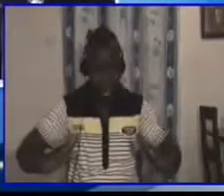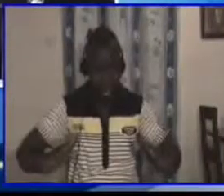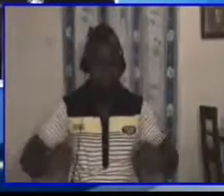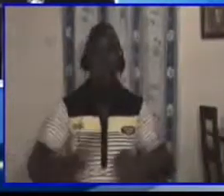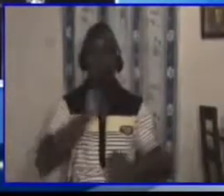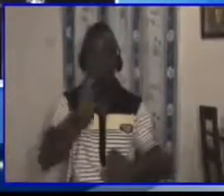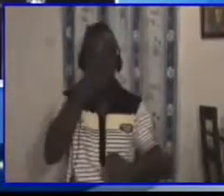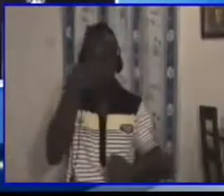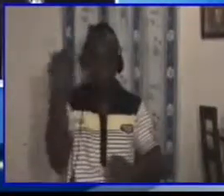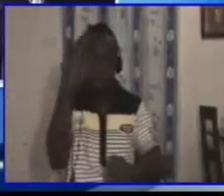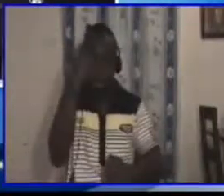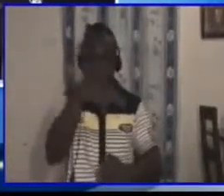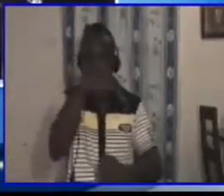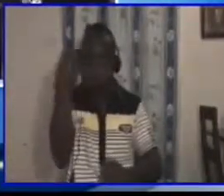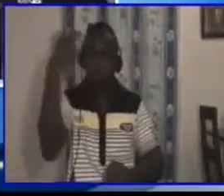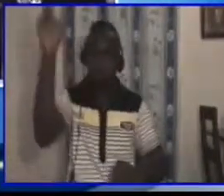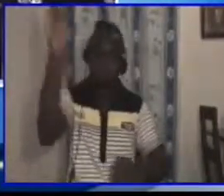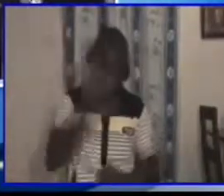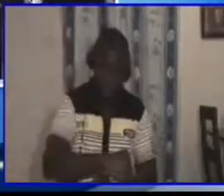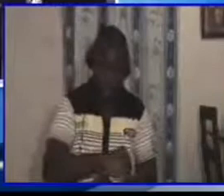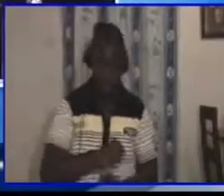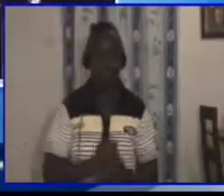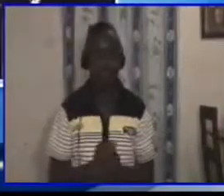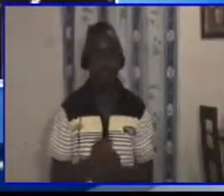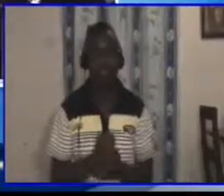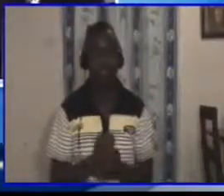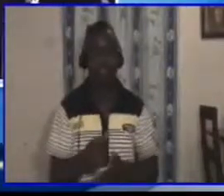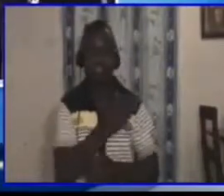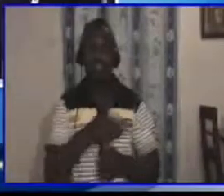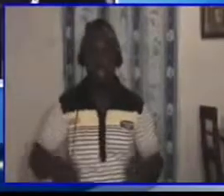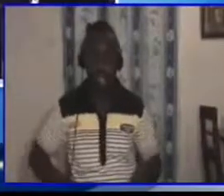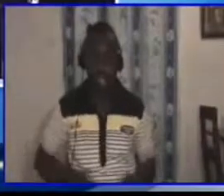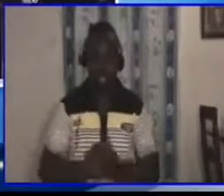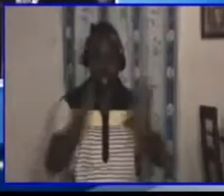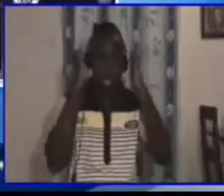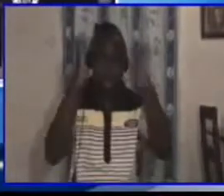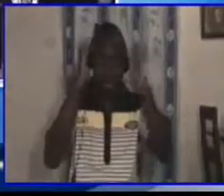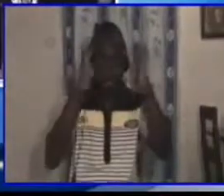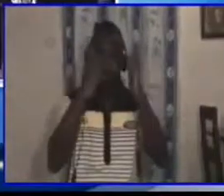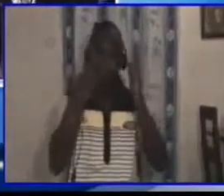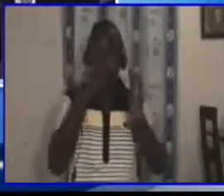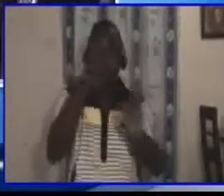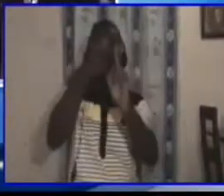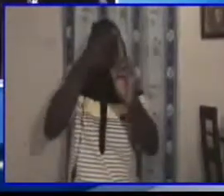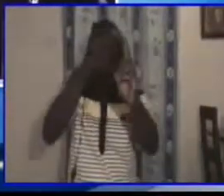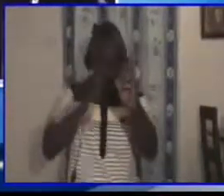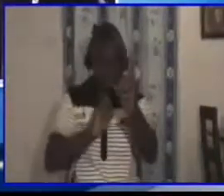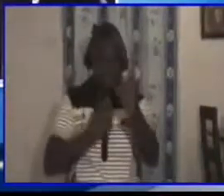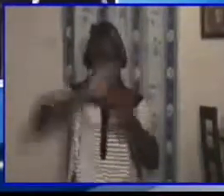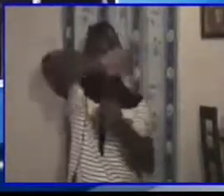roma ma da gerusalemme da gerusalemme